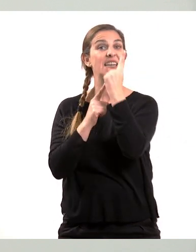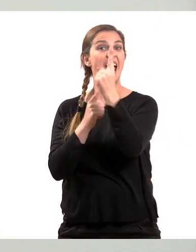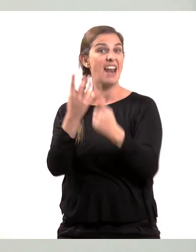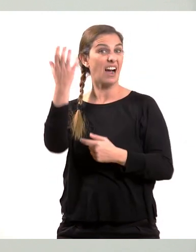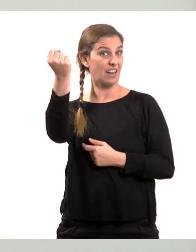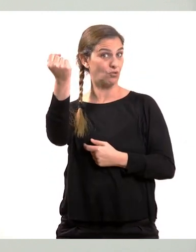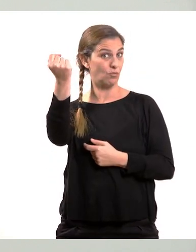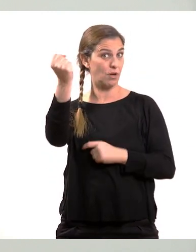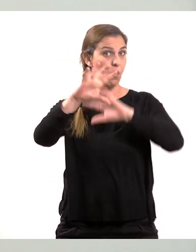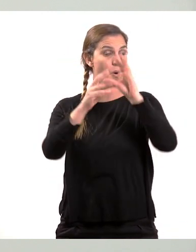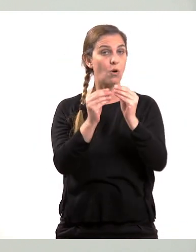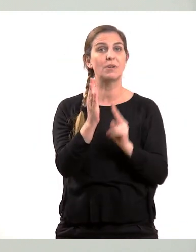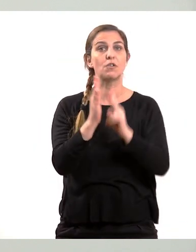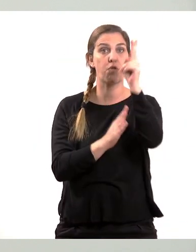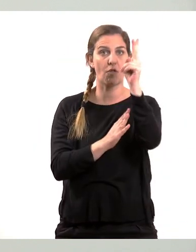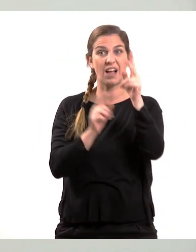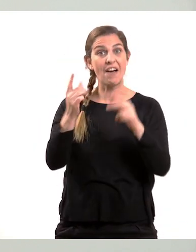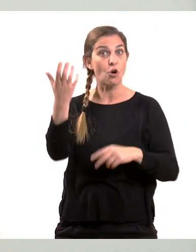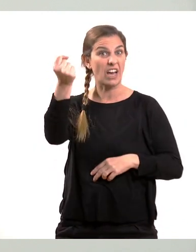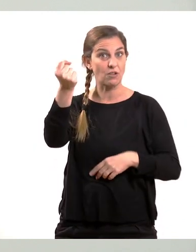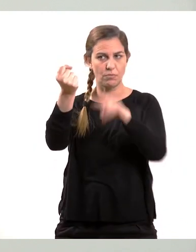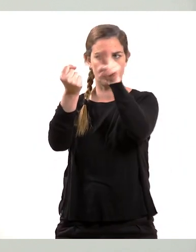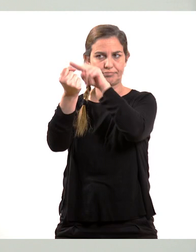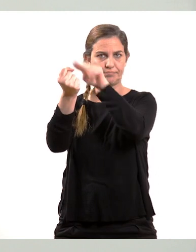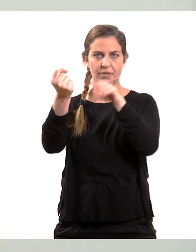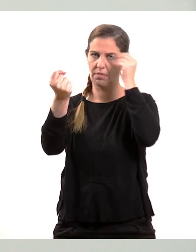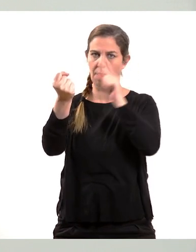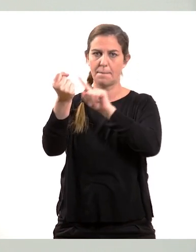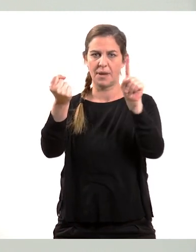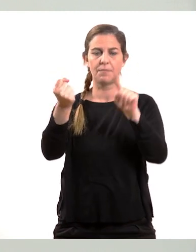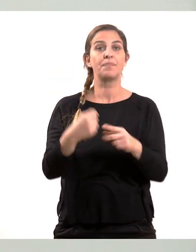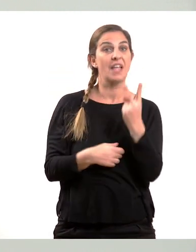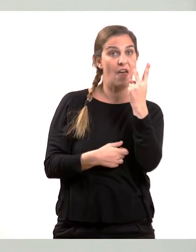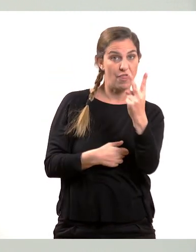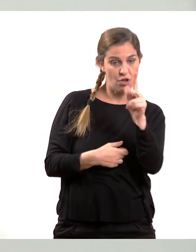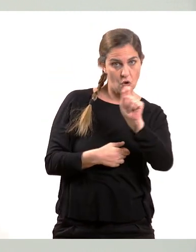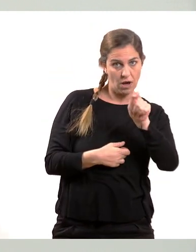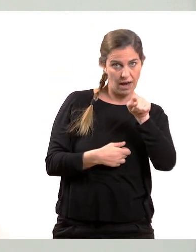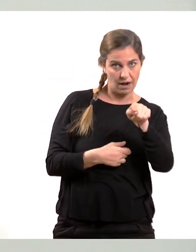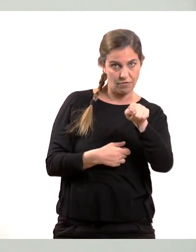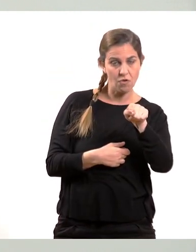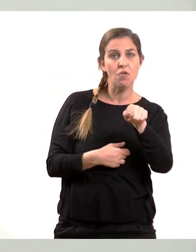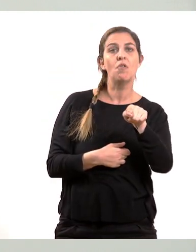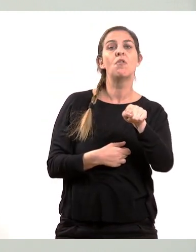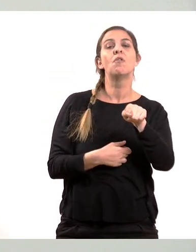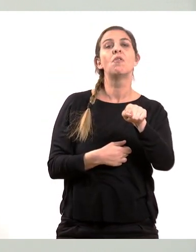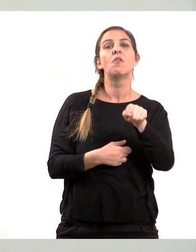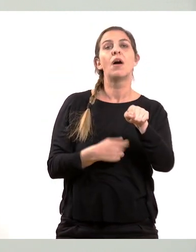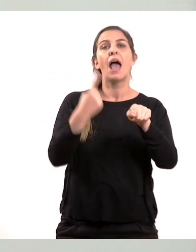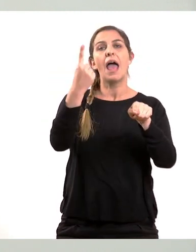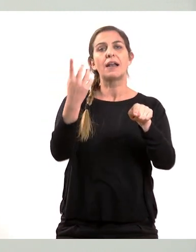12. Το σβήνουμε για να μην το ξεχάσουμε. Γράφουμε το 2 και ξαναβάζουμε το άλλο κρατούμενο, το